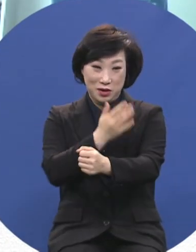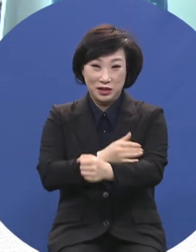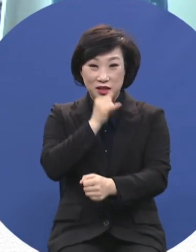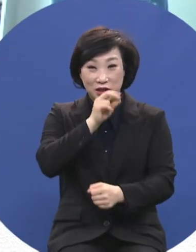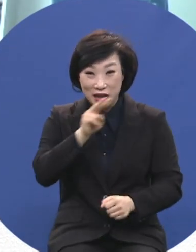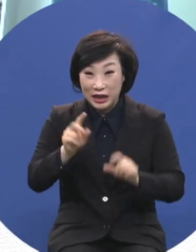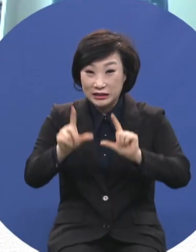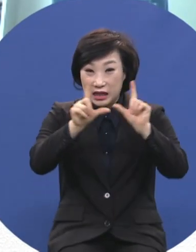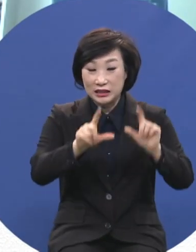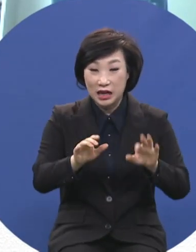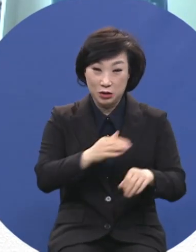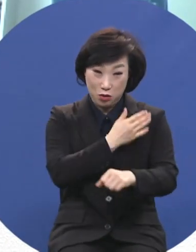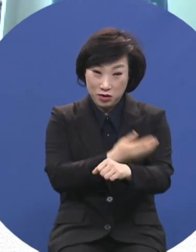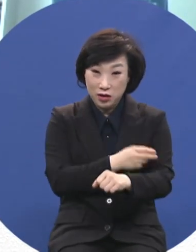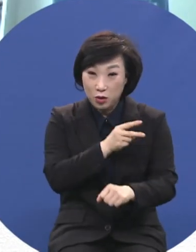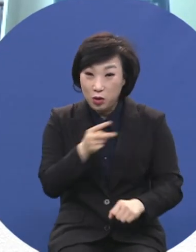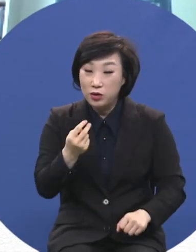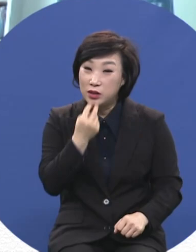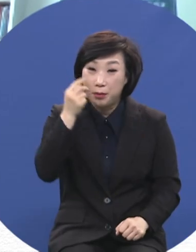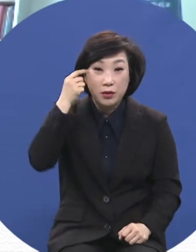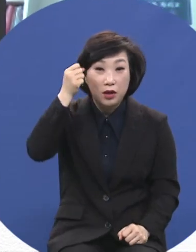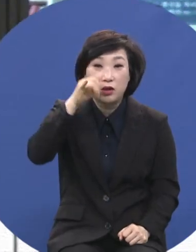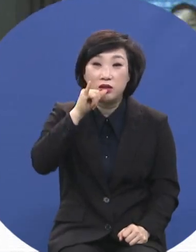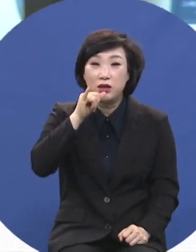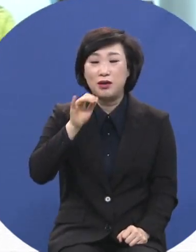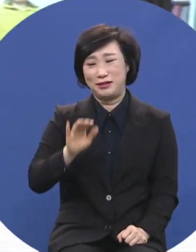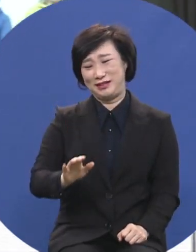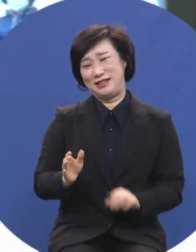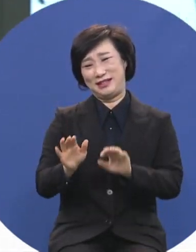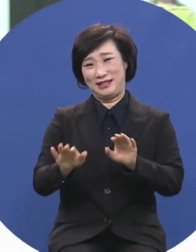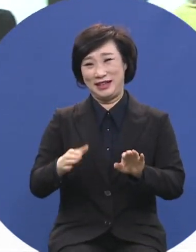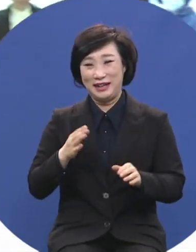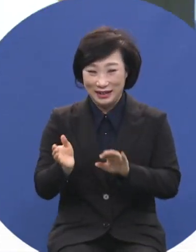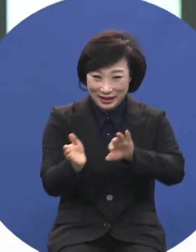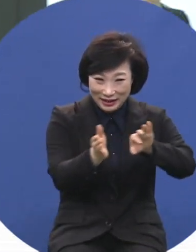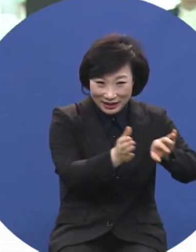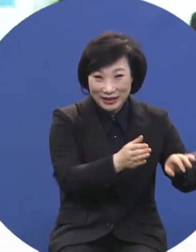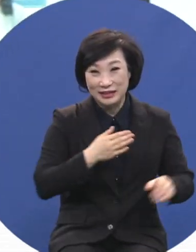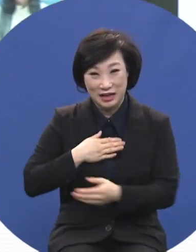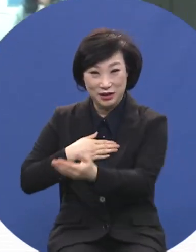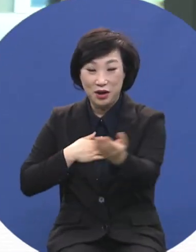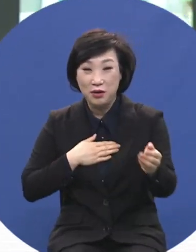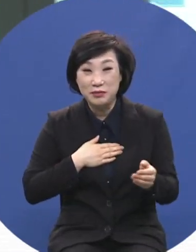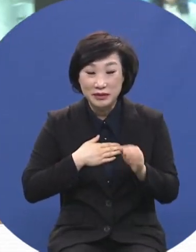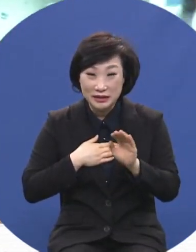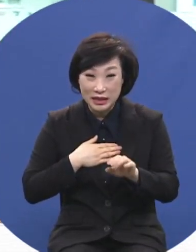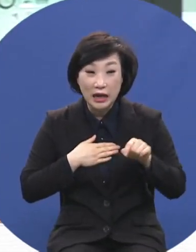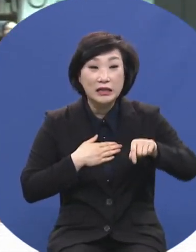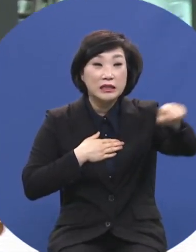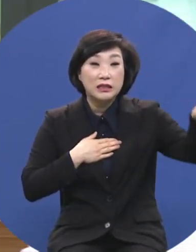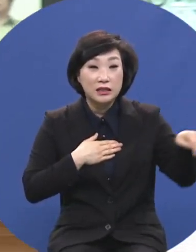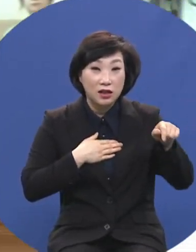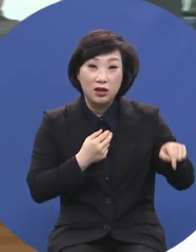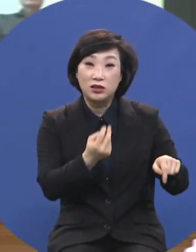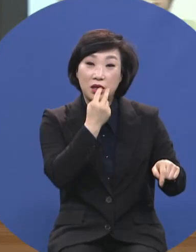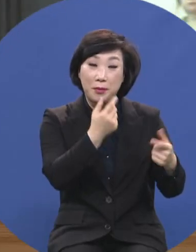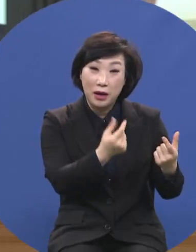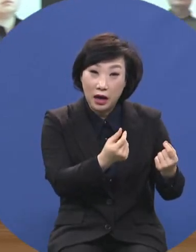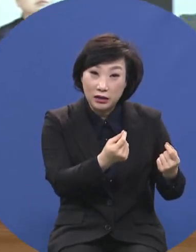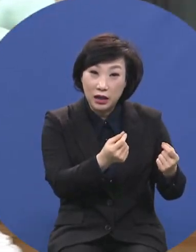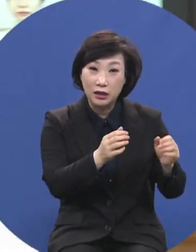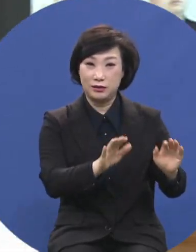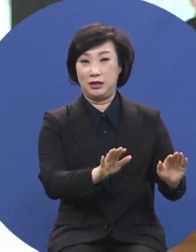산다. 그것이 생명인 줄 압니다. 그러나 나와 여러분들은 그것들은 생명인 척